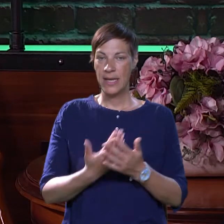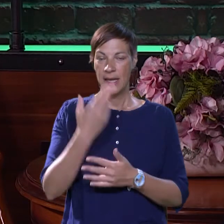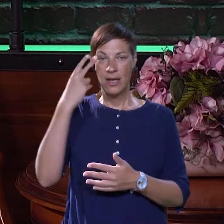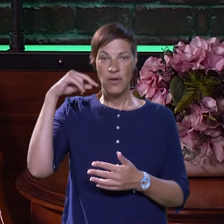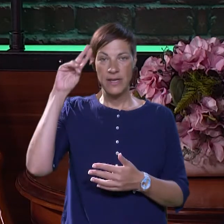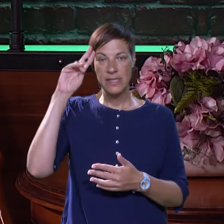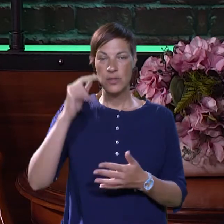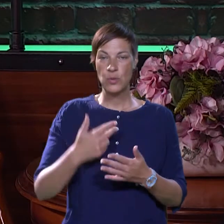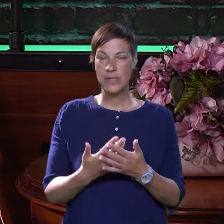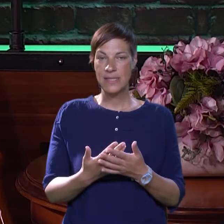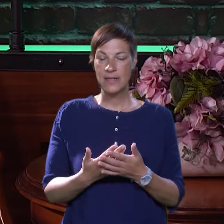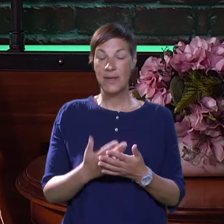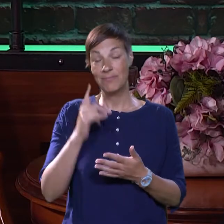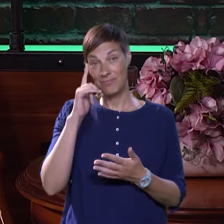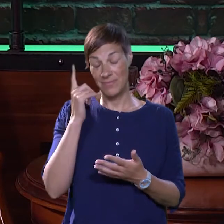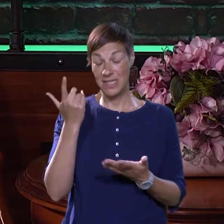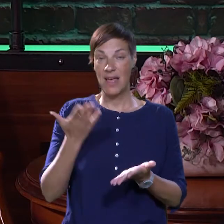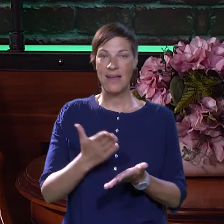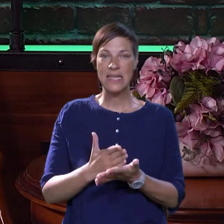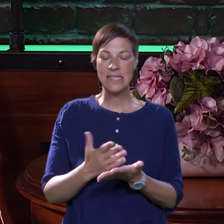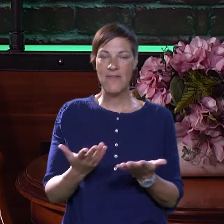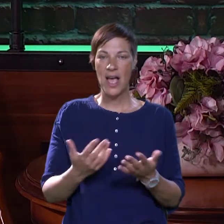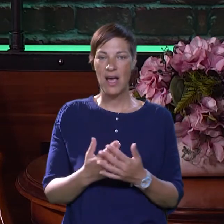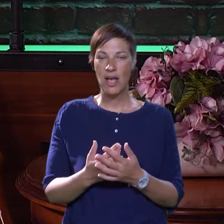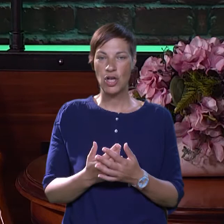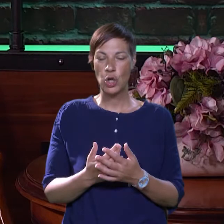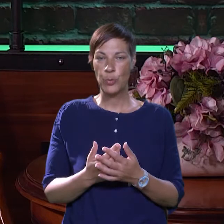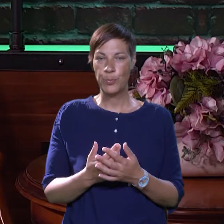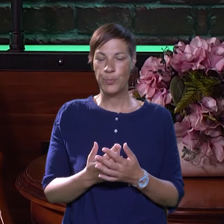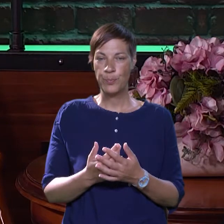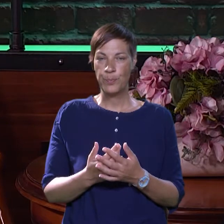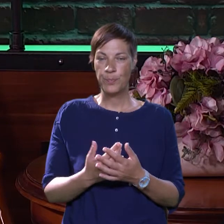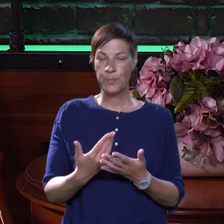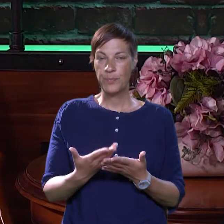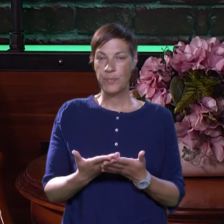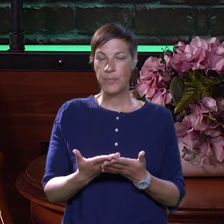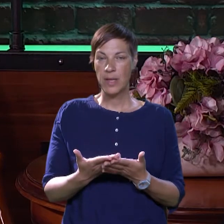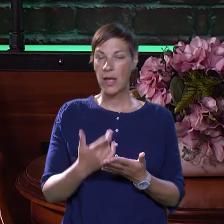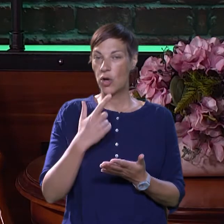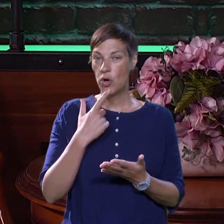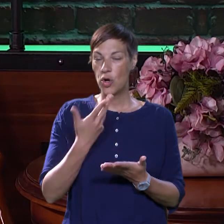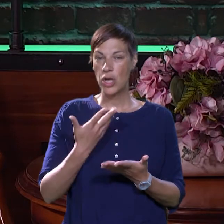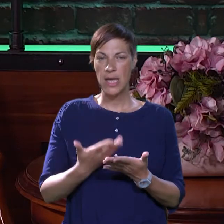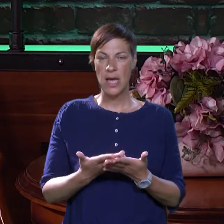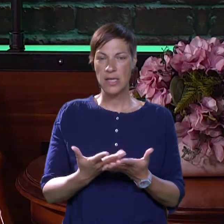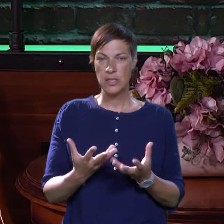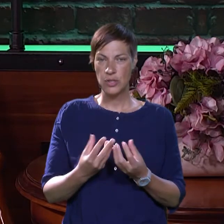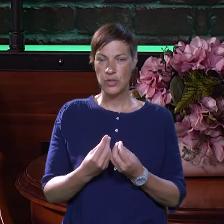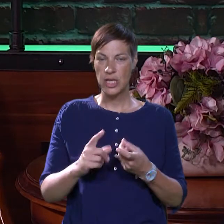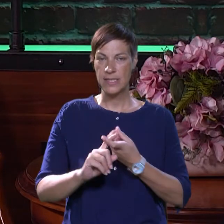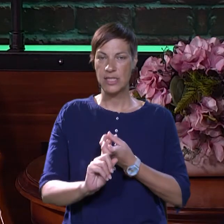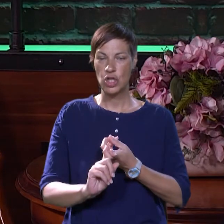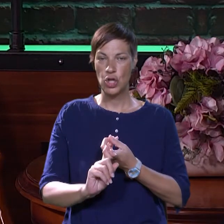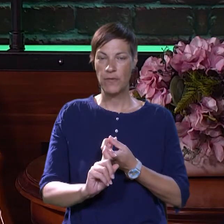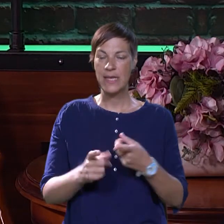nova iskustva. Znanja. Svakako, znanja, neformalna i formalna znanja koja su u stvari vrlo često